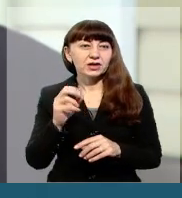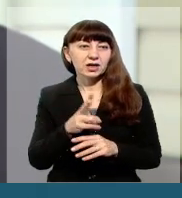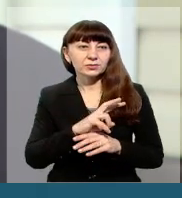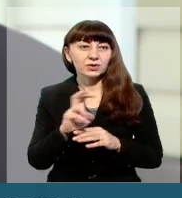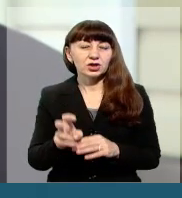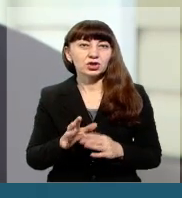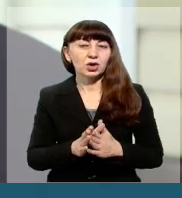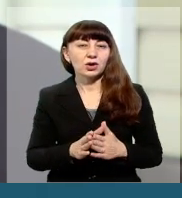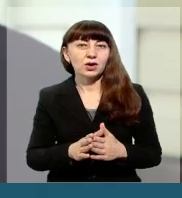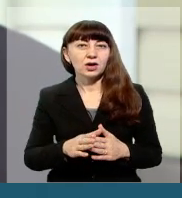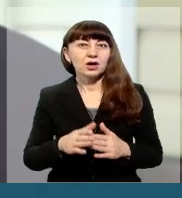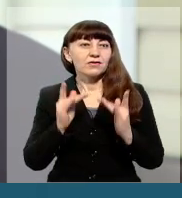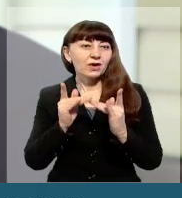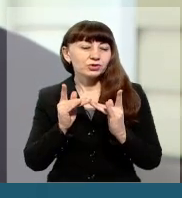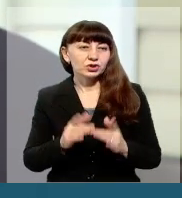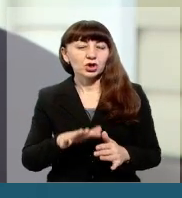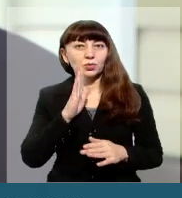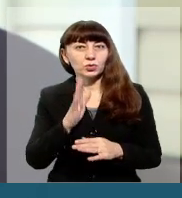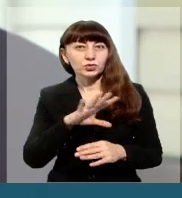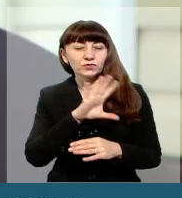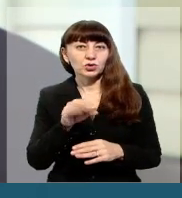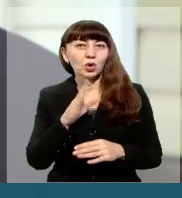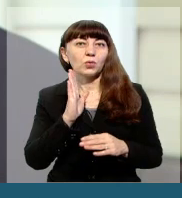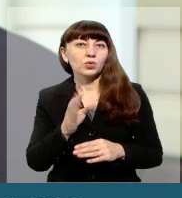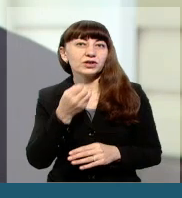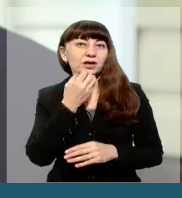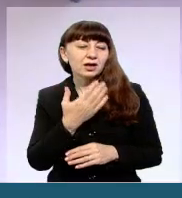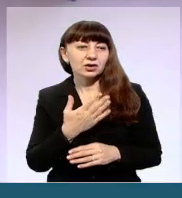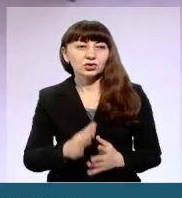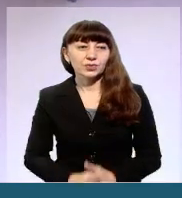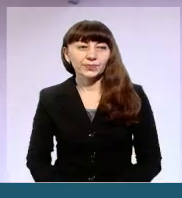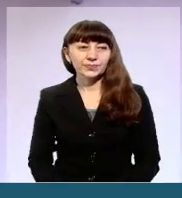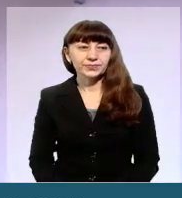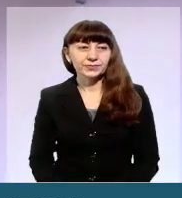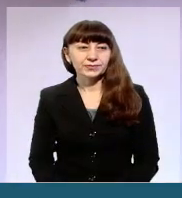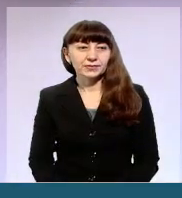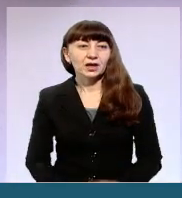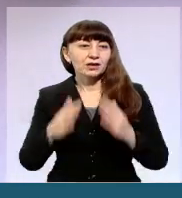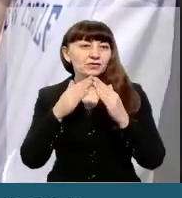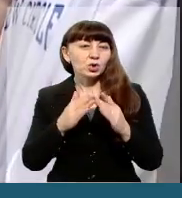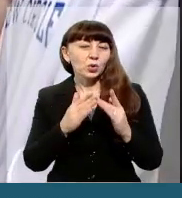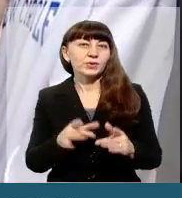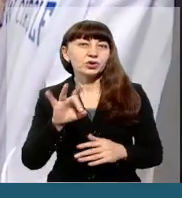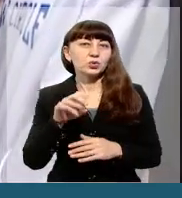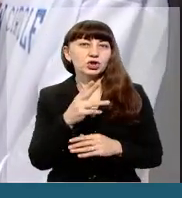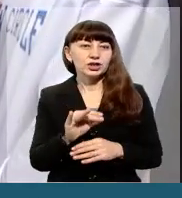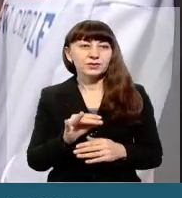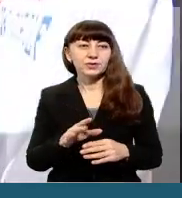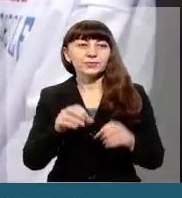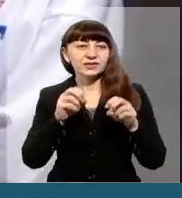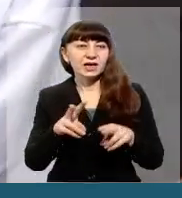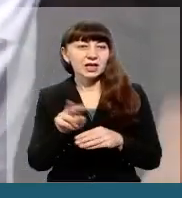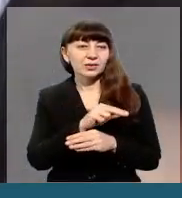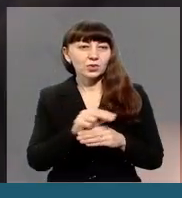жақсы болсын. Тек жайлылықпен ерекше есте қалар естеліктер тілеймін. Студенттер үйі кірсе шыққысыз, кең бөлмелер жарық